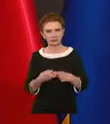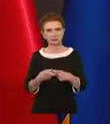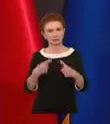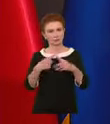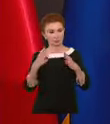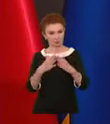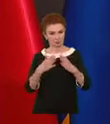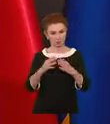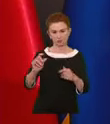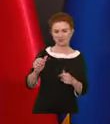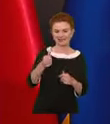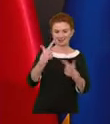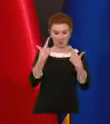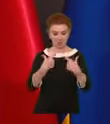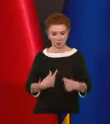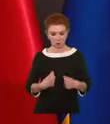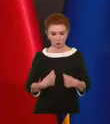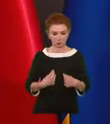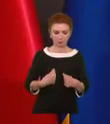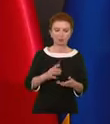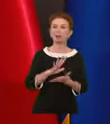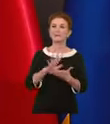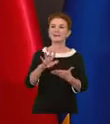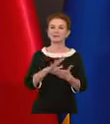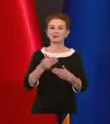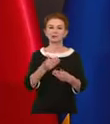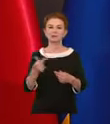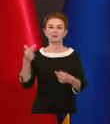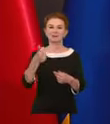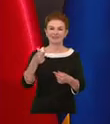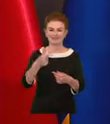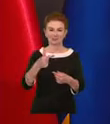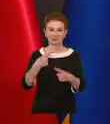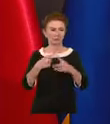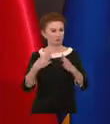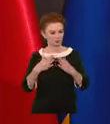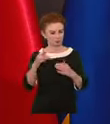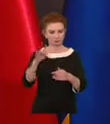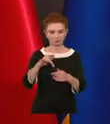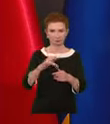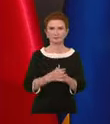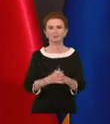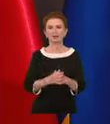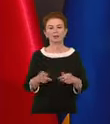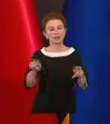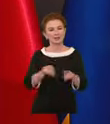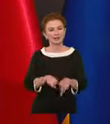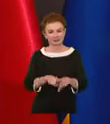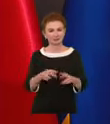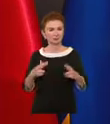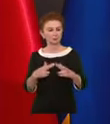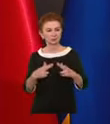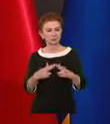15 metrów kwadratowych. Natomiast Dotyczy to również pogrzebów,